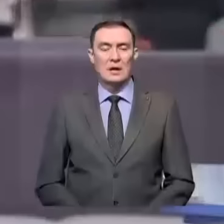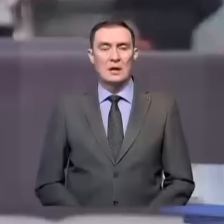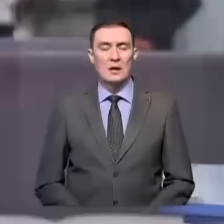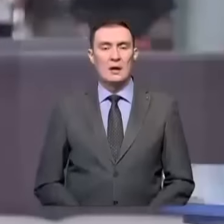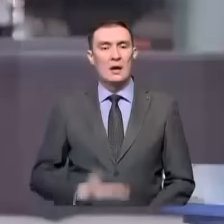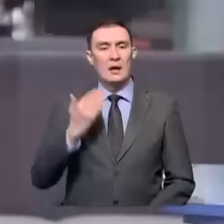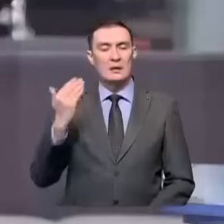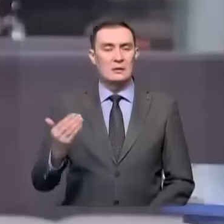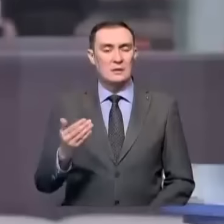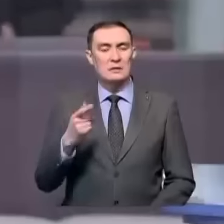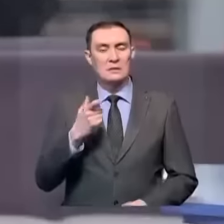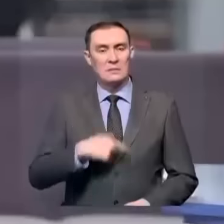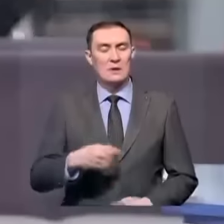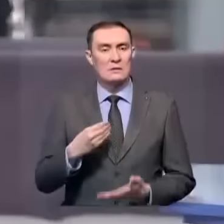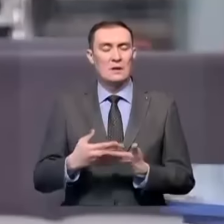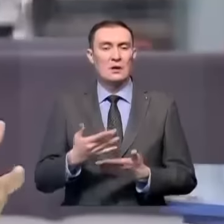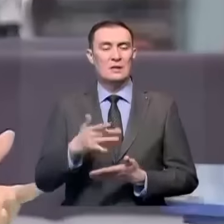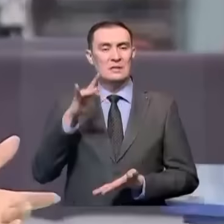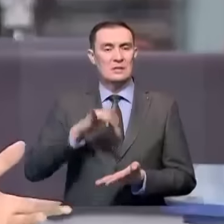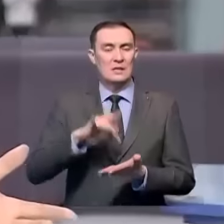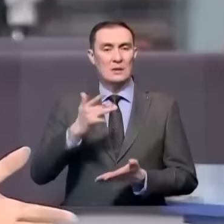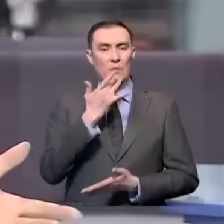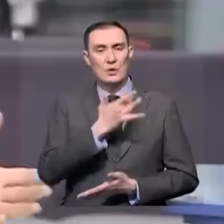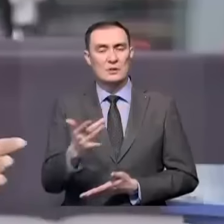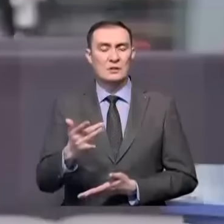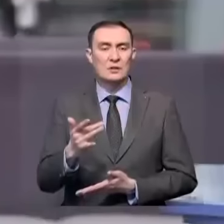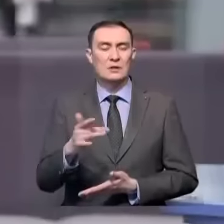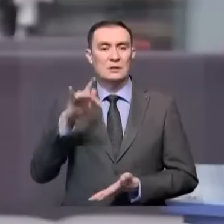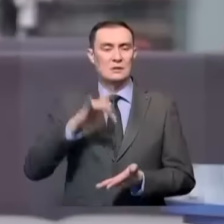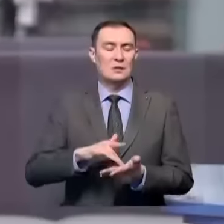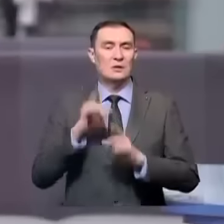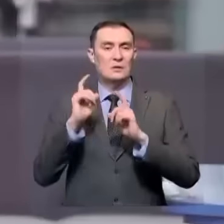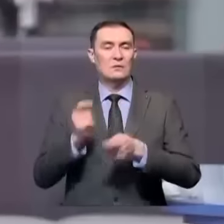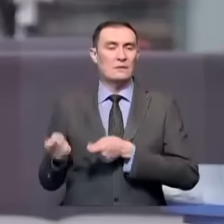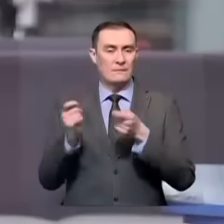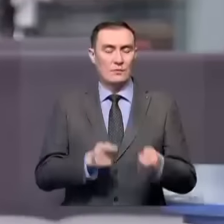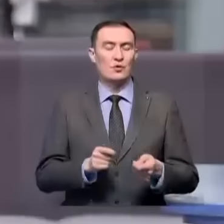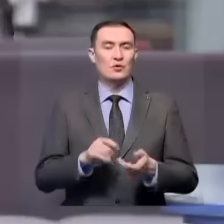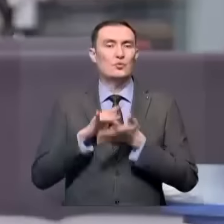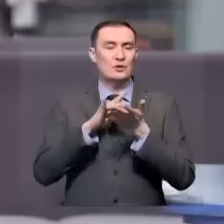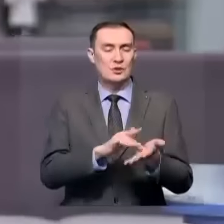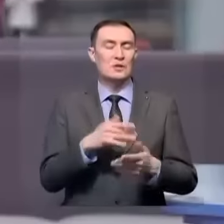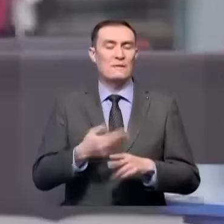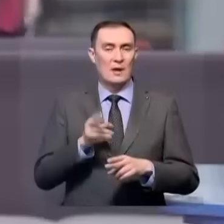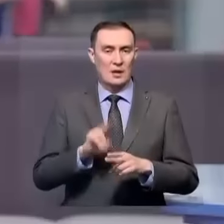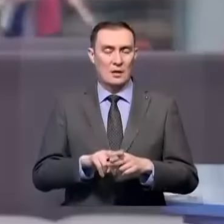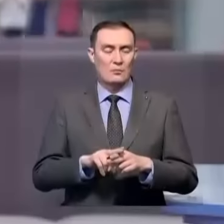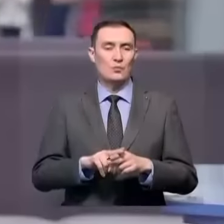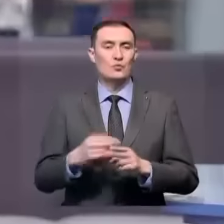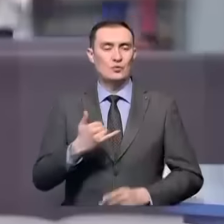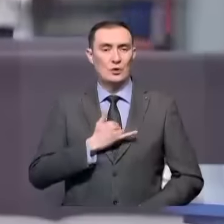себя как хаб и политический, и транспортный, и туристический. И в этом плане у